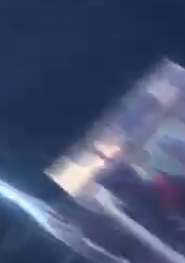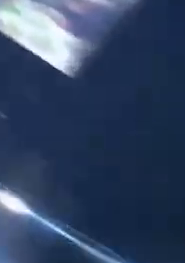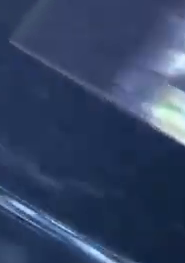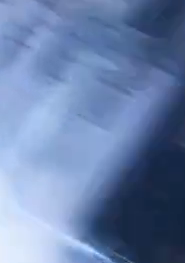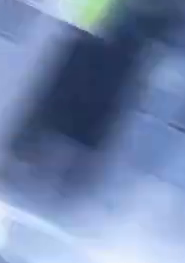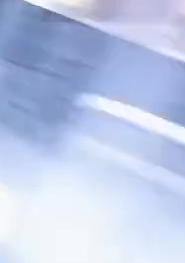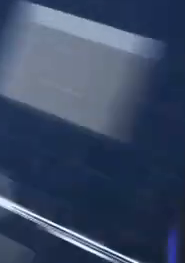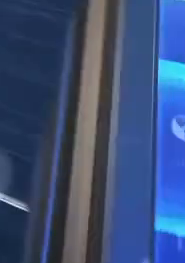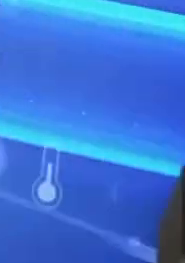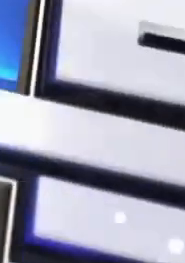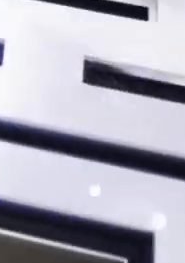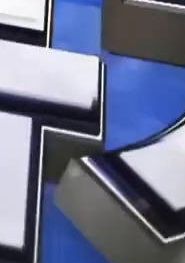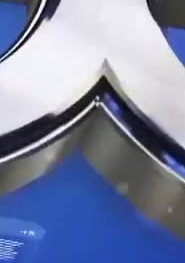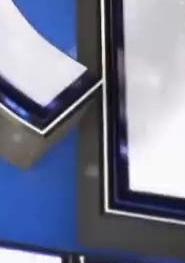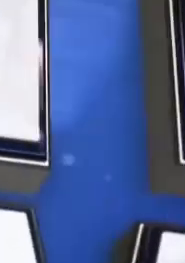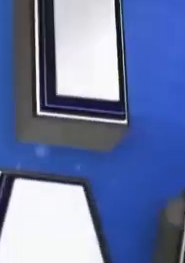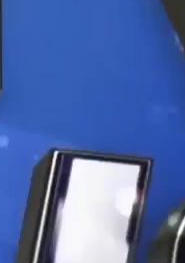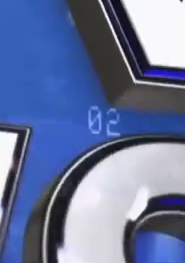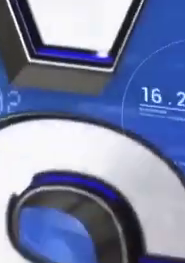으